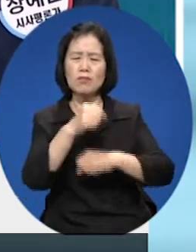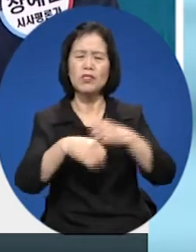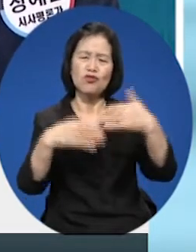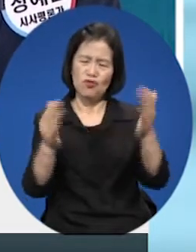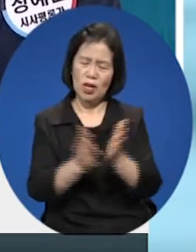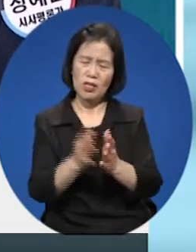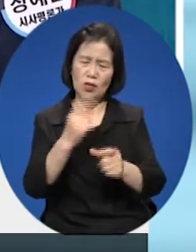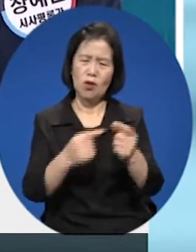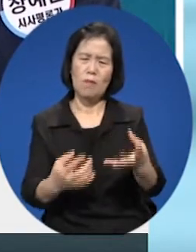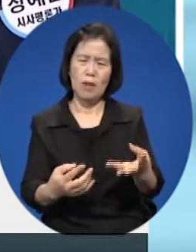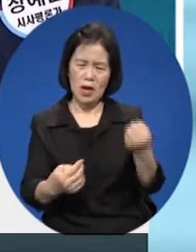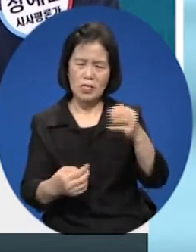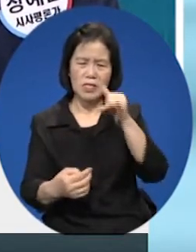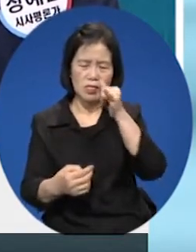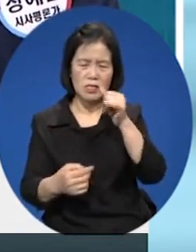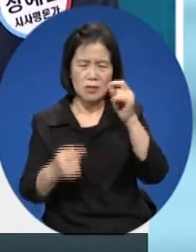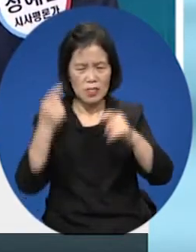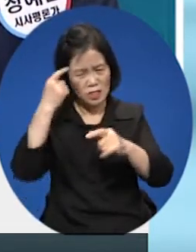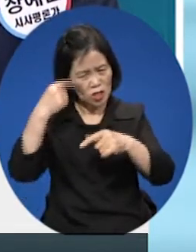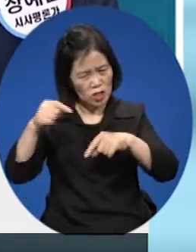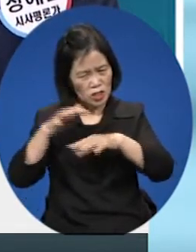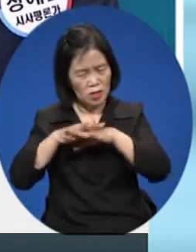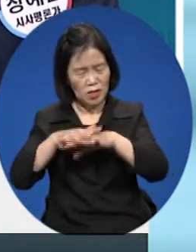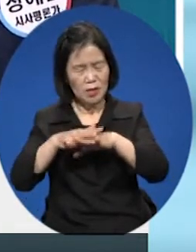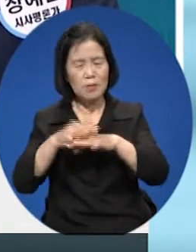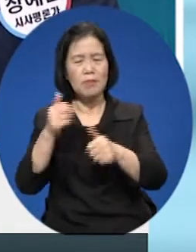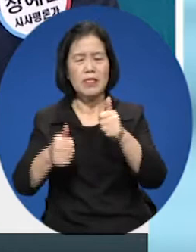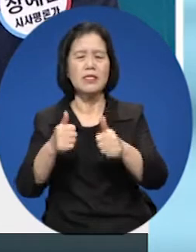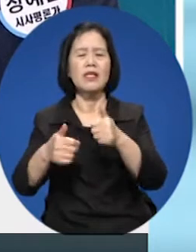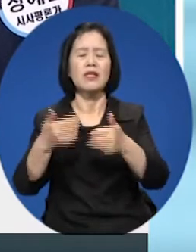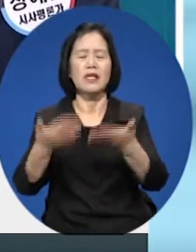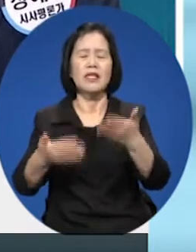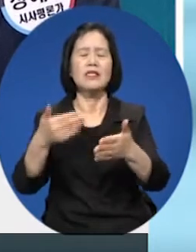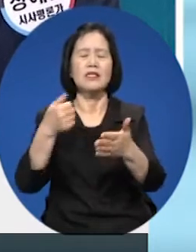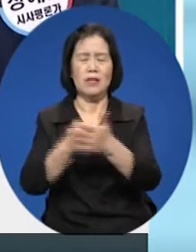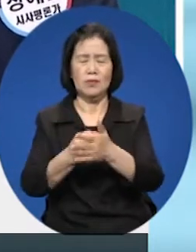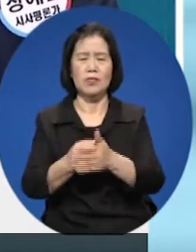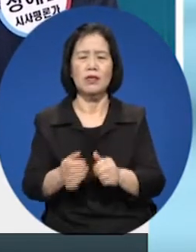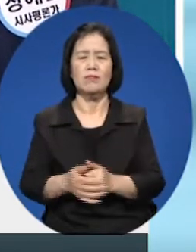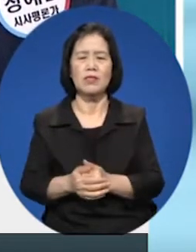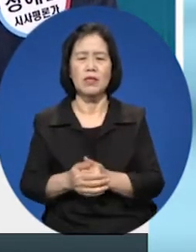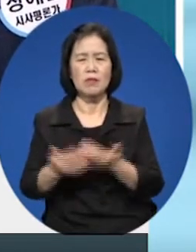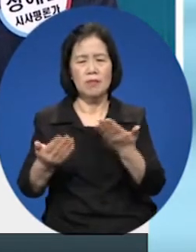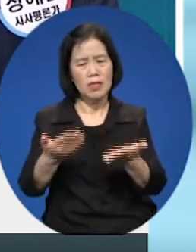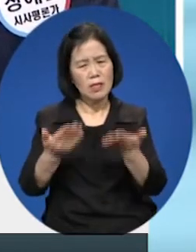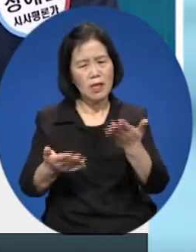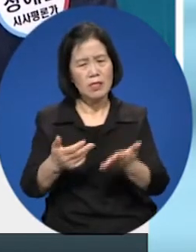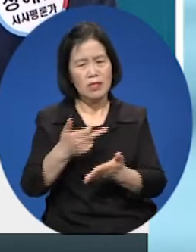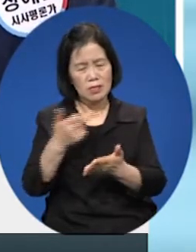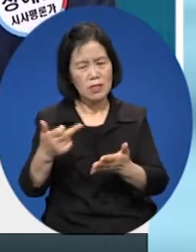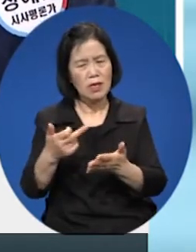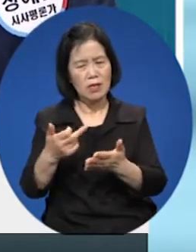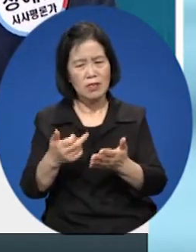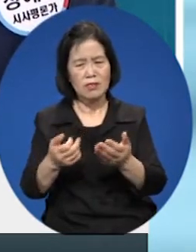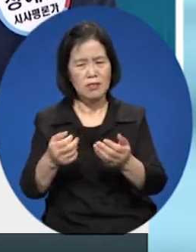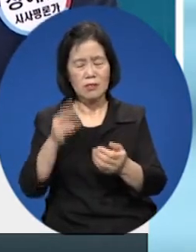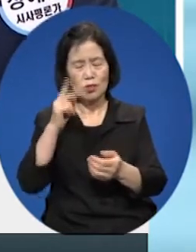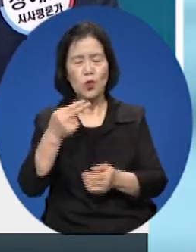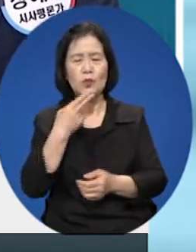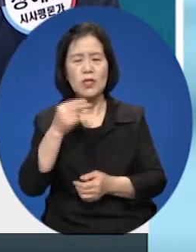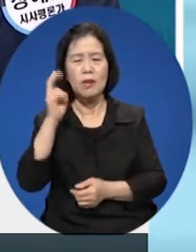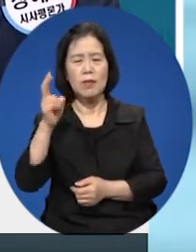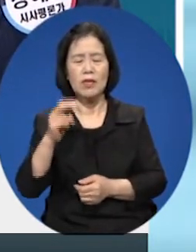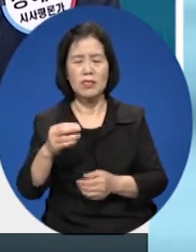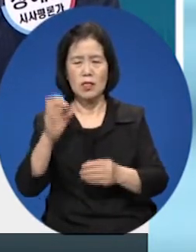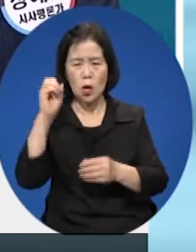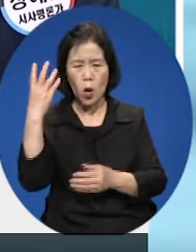많다는 그런 정략적인 판단은 국민의 임해서 내린 것 같고요 아마 이 판단이 저는 크게 틀리진 않을 것 같습니다 지금 언론보도